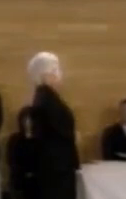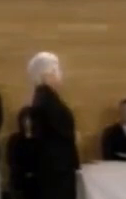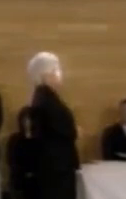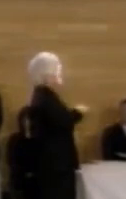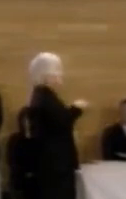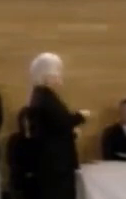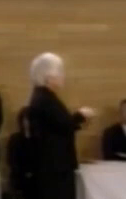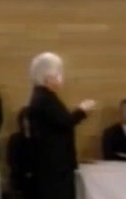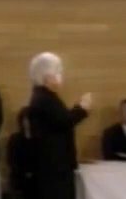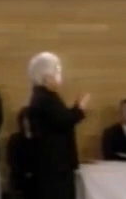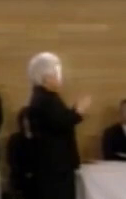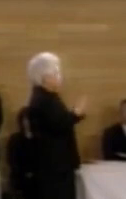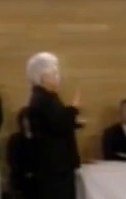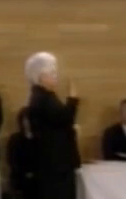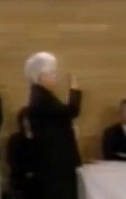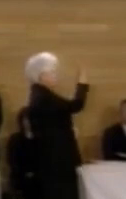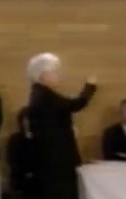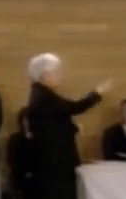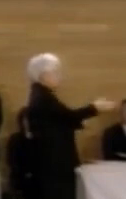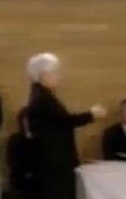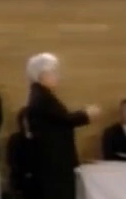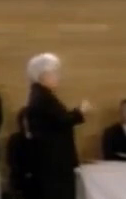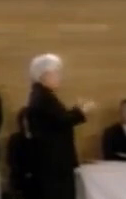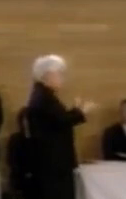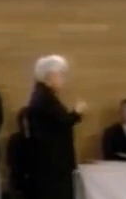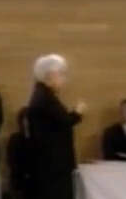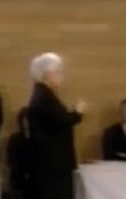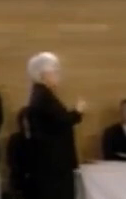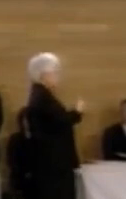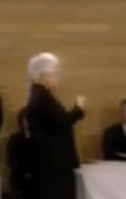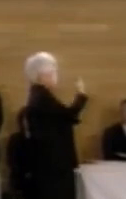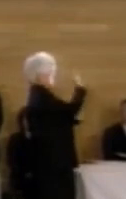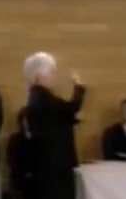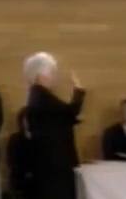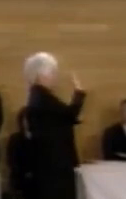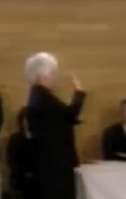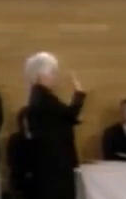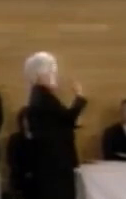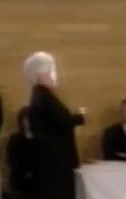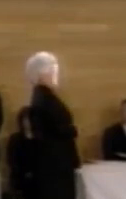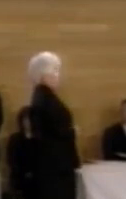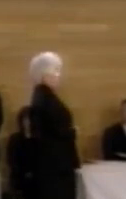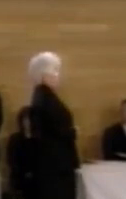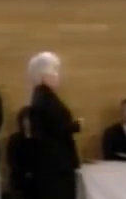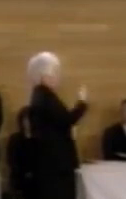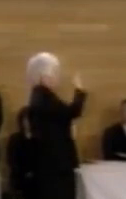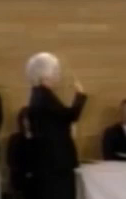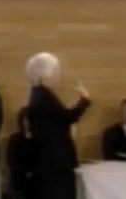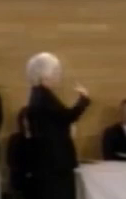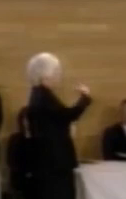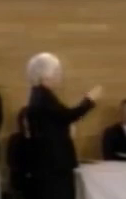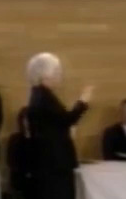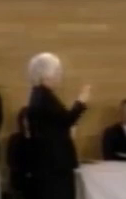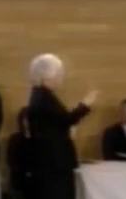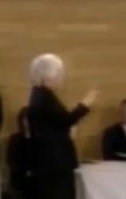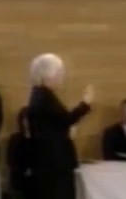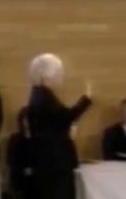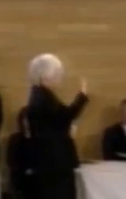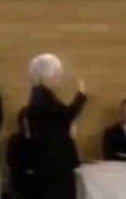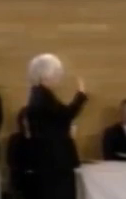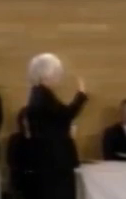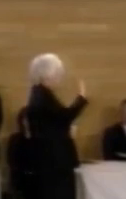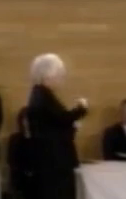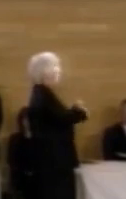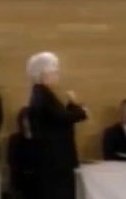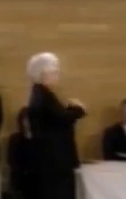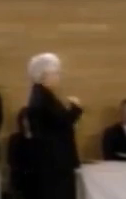町の未来を支える大津高校では、高校魅力化事業を通して生徒